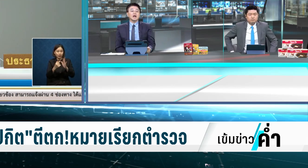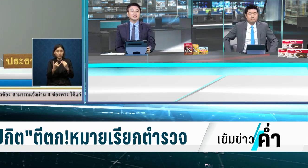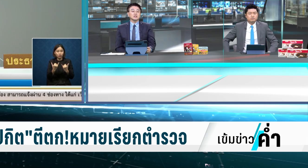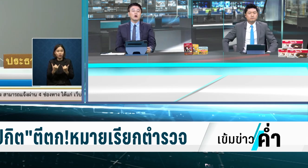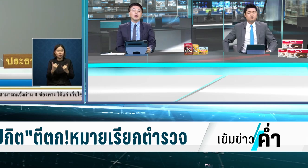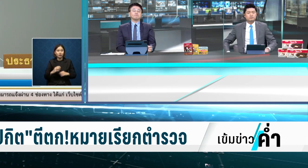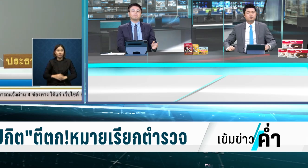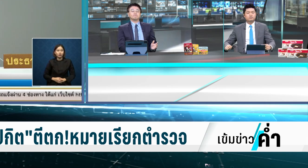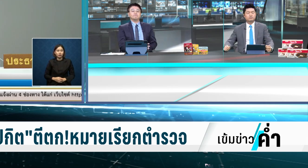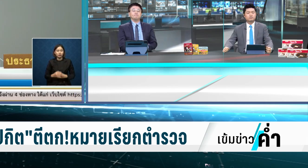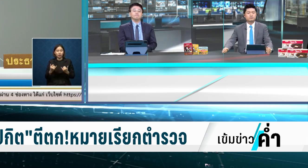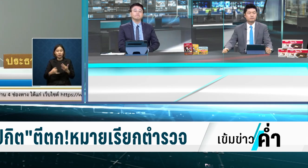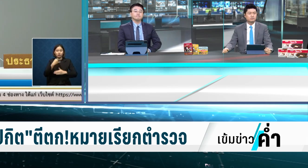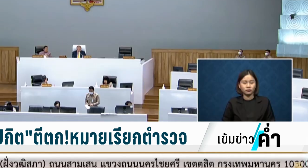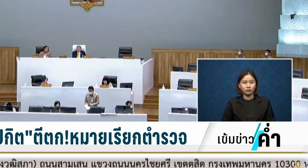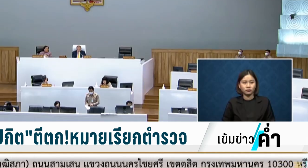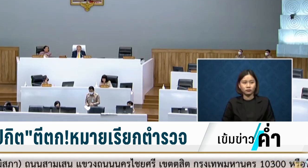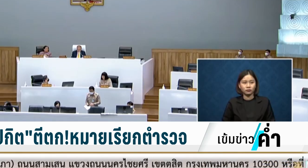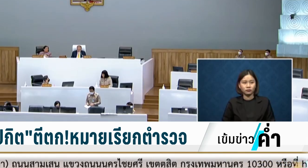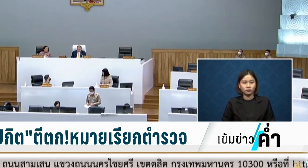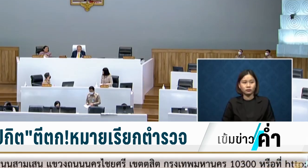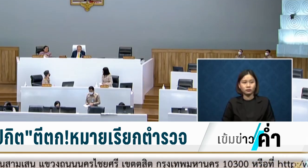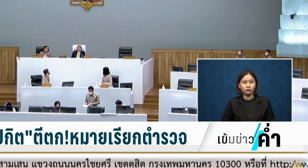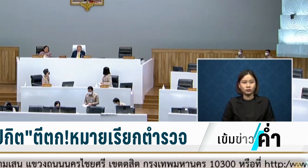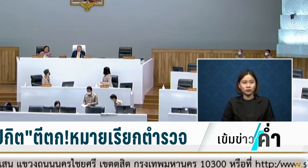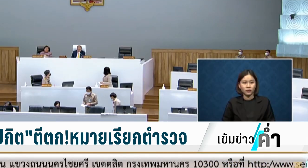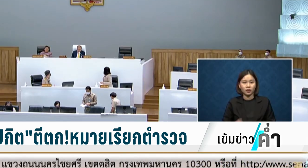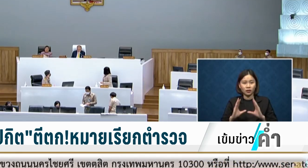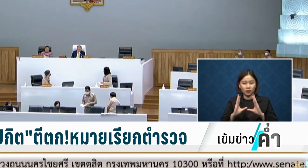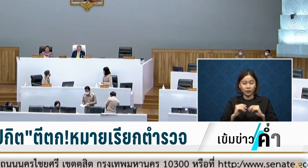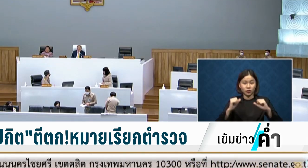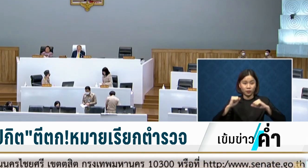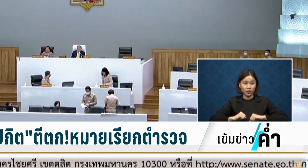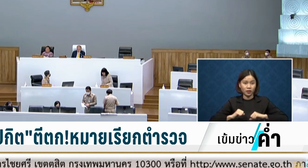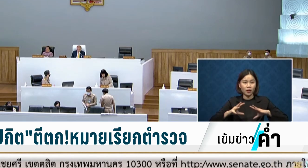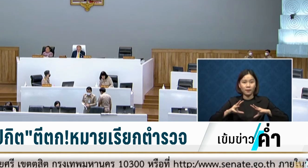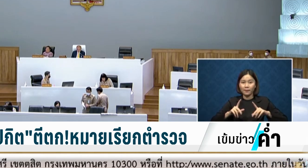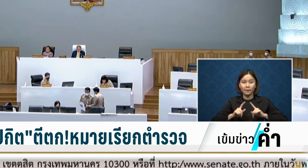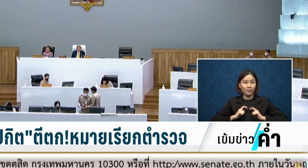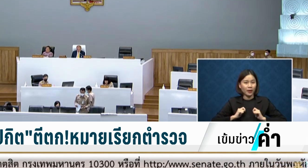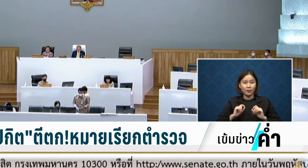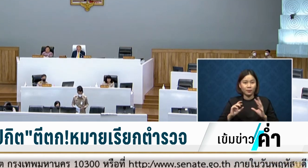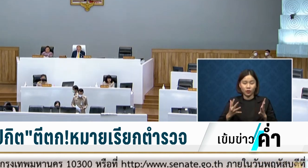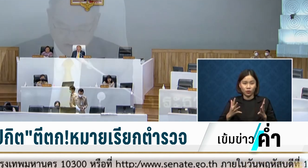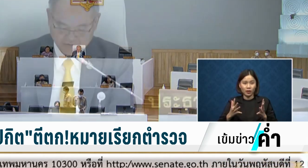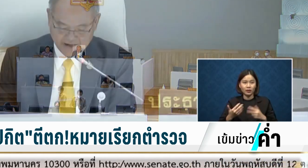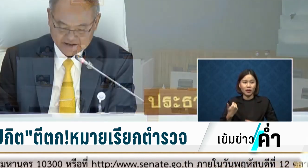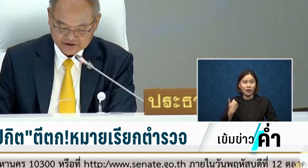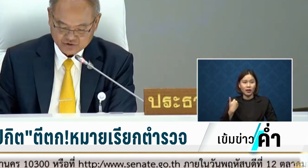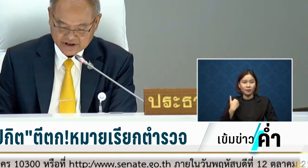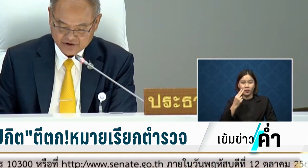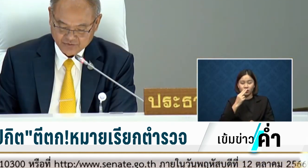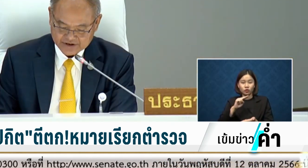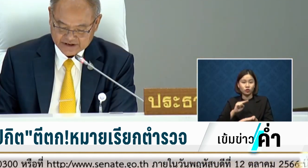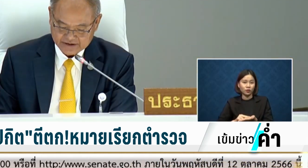ดูบรรยากาศกันสักหน่อยครับเป็นอันว่าที่ประชุมลงมติไม่อนุญาตนะครับให้มีการออกหมาย